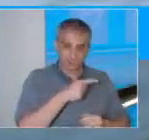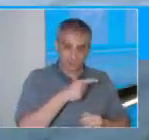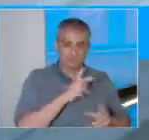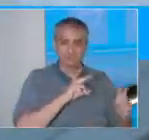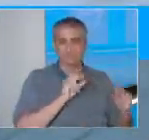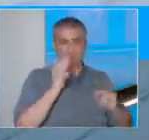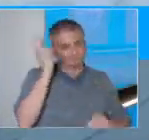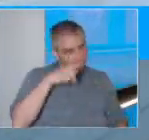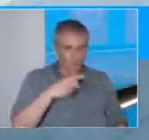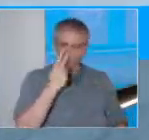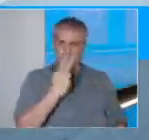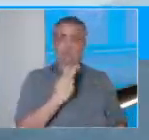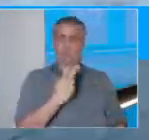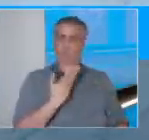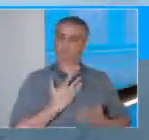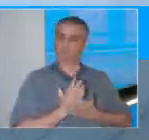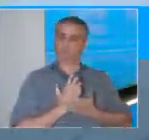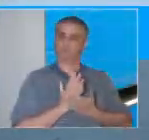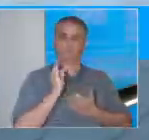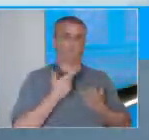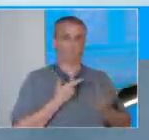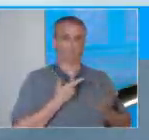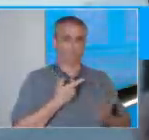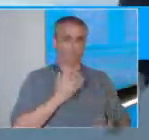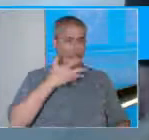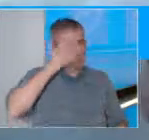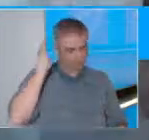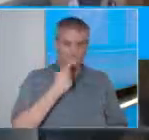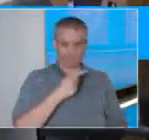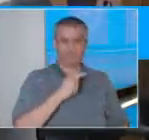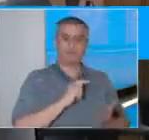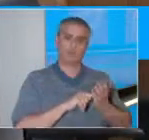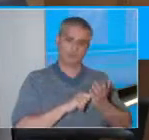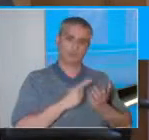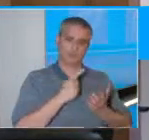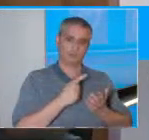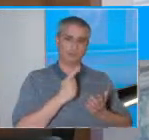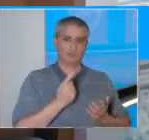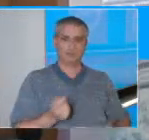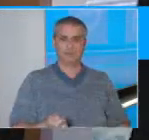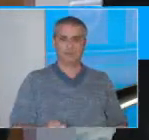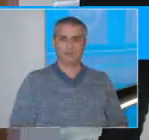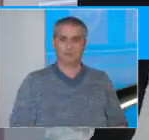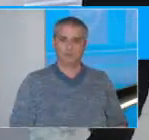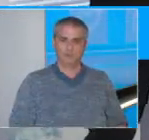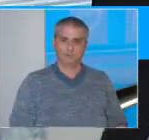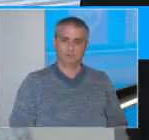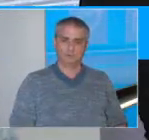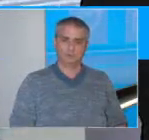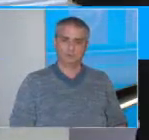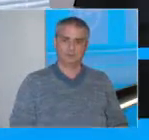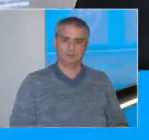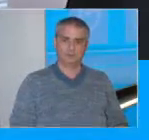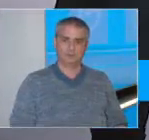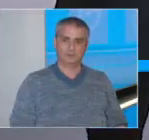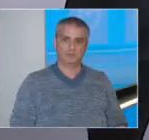הישראלים מבינים את זה, רואים את הבשלות של יש עתיד ושל יאיר לפיד, ולכן הם גם מגביעים, וגם התוצאות